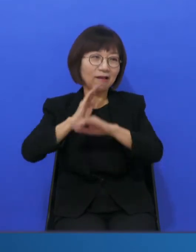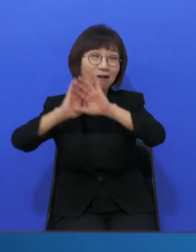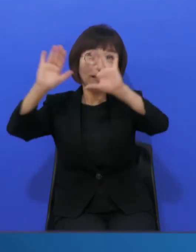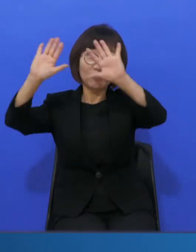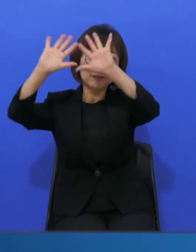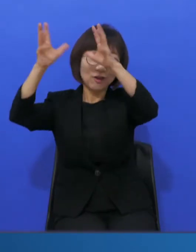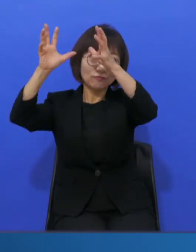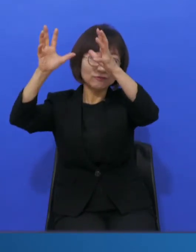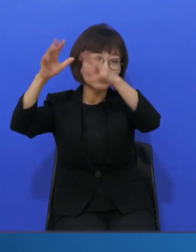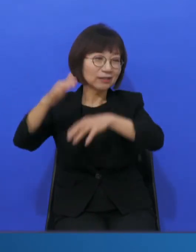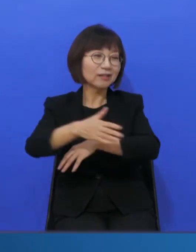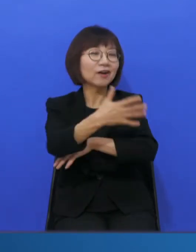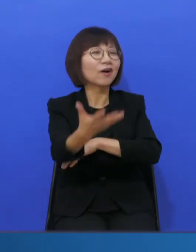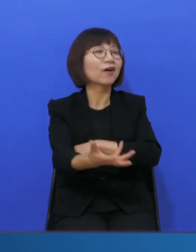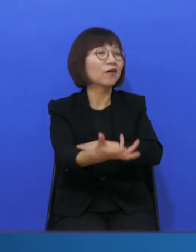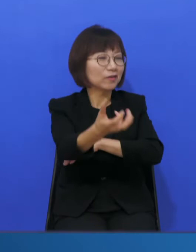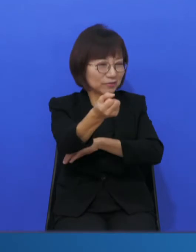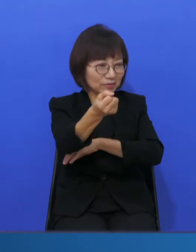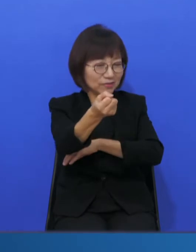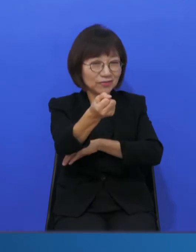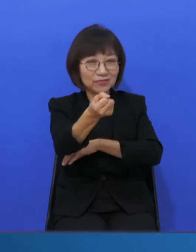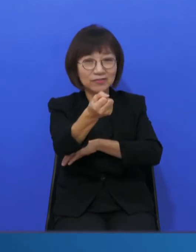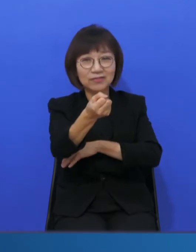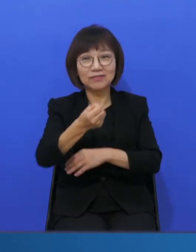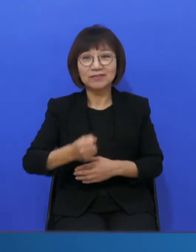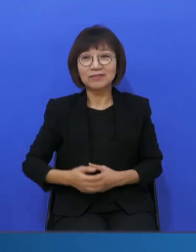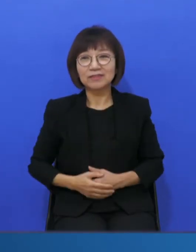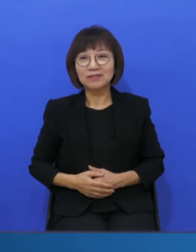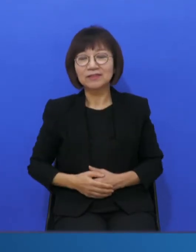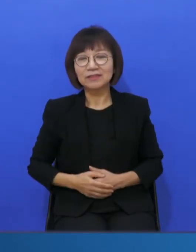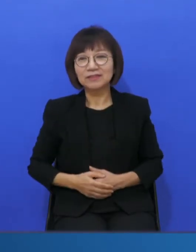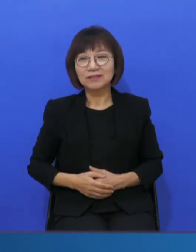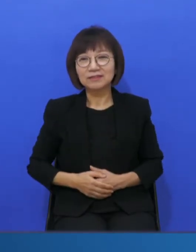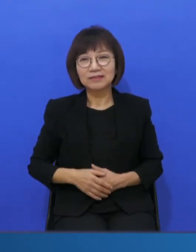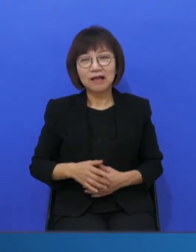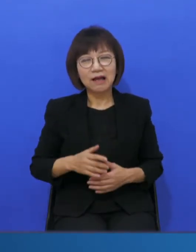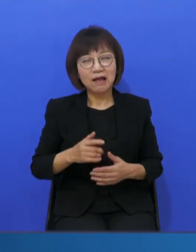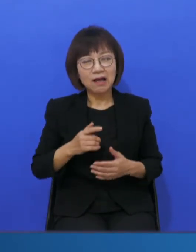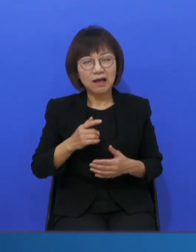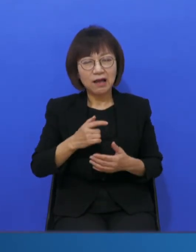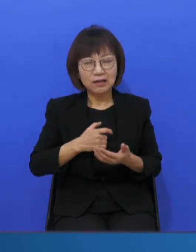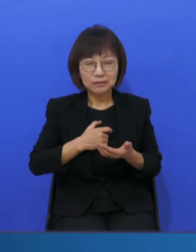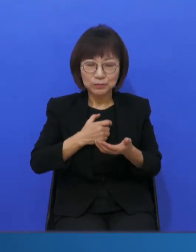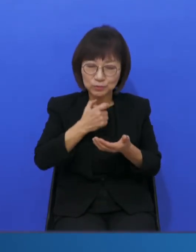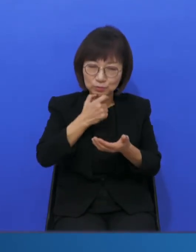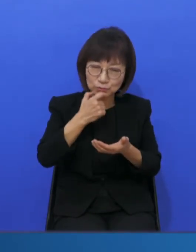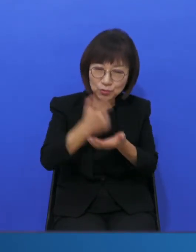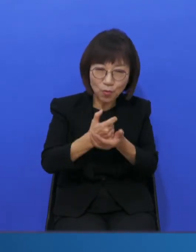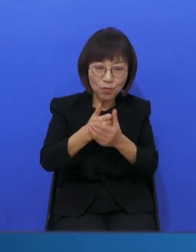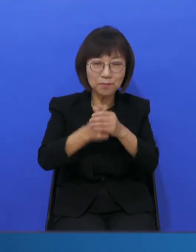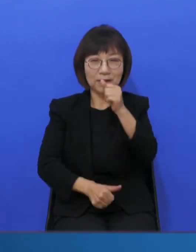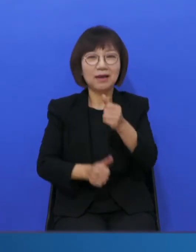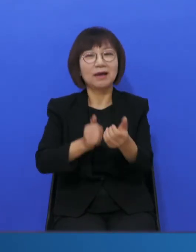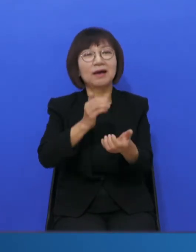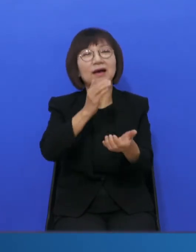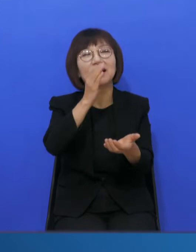저희 것이며 And then again, he says, you will enter into the kingdom of heaven. 속지 말라. So do not be afraid. 여러분 세상 쳐다보고